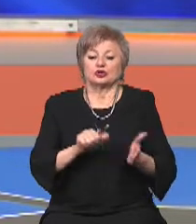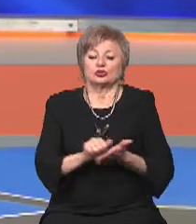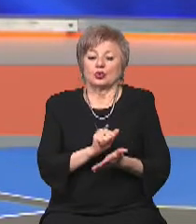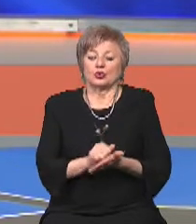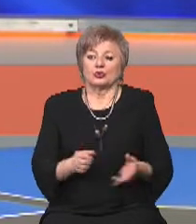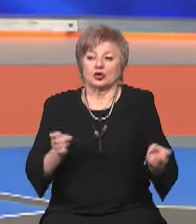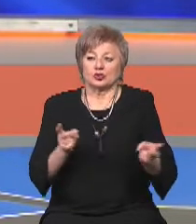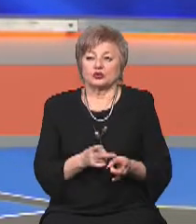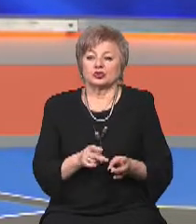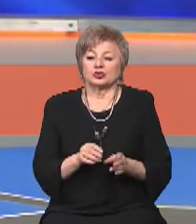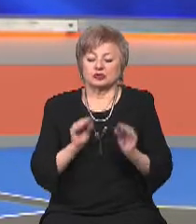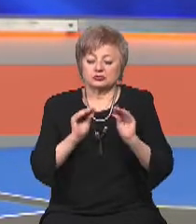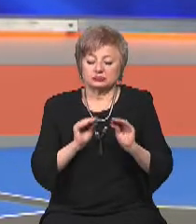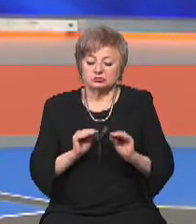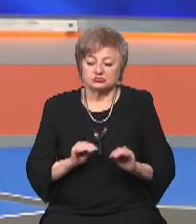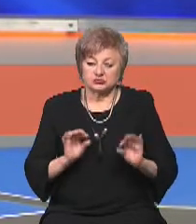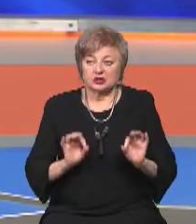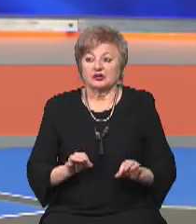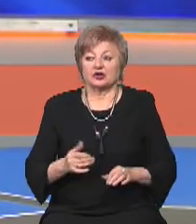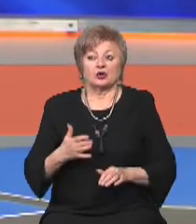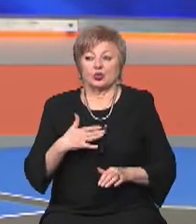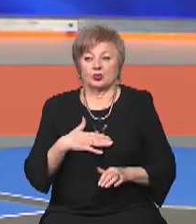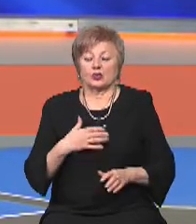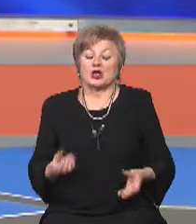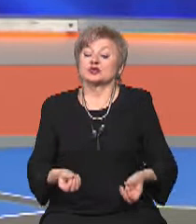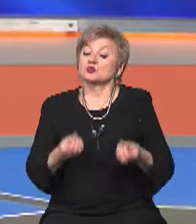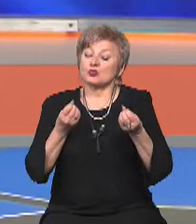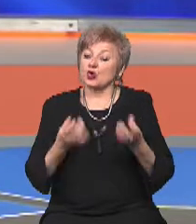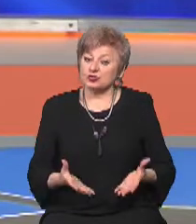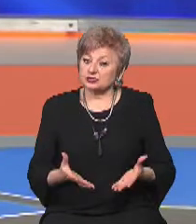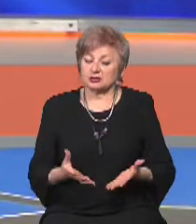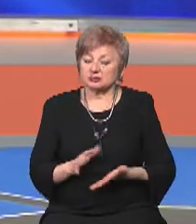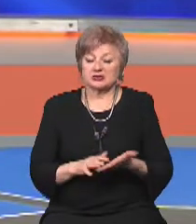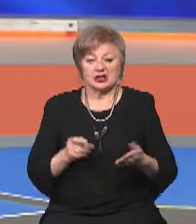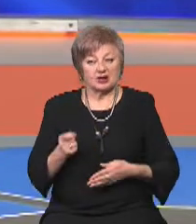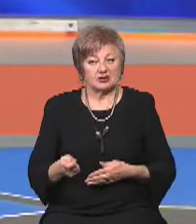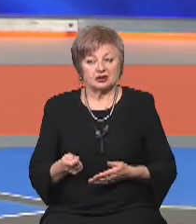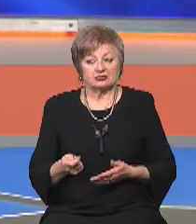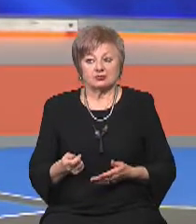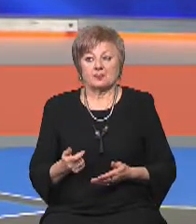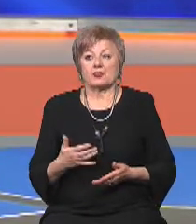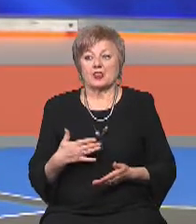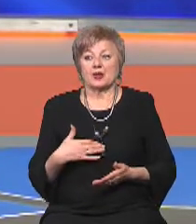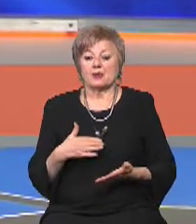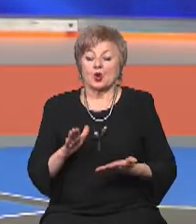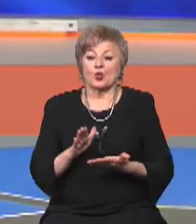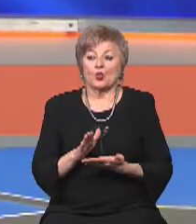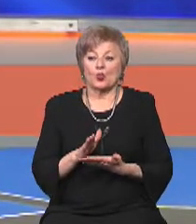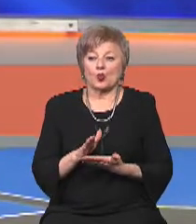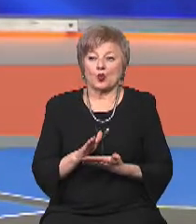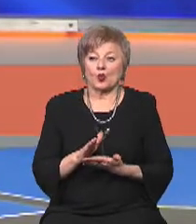потрібні, і виважено заповнення. У нас все досить просто, сама заявка. Ми прибрали до того